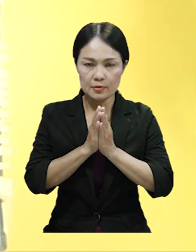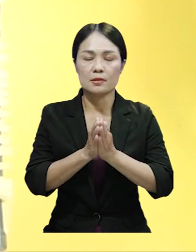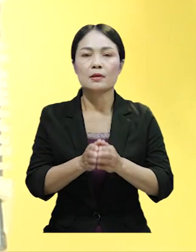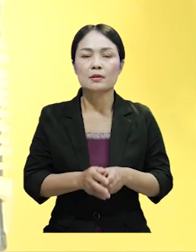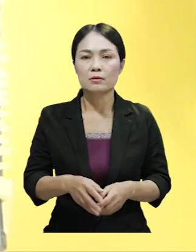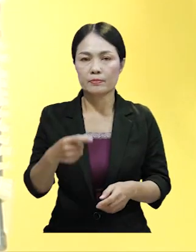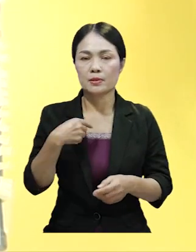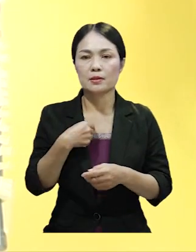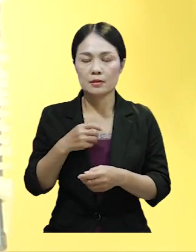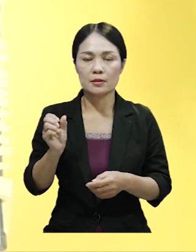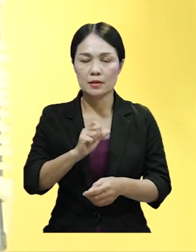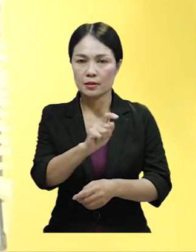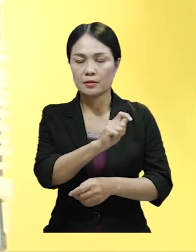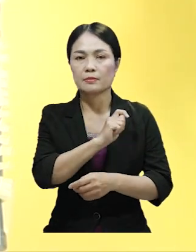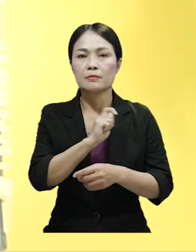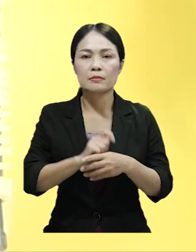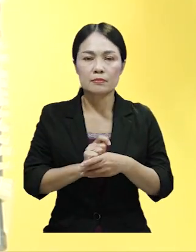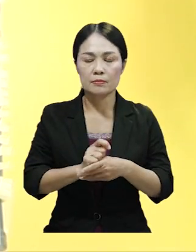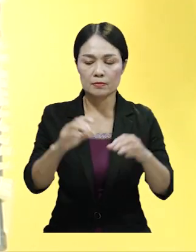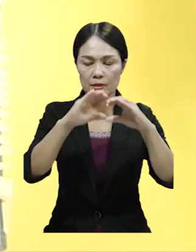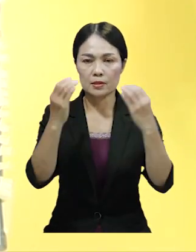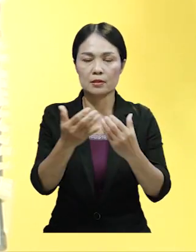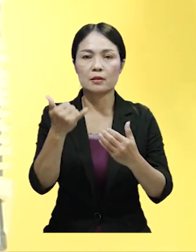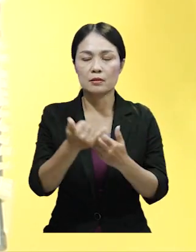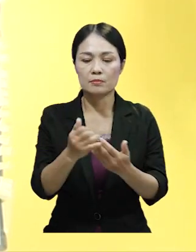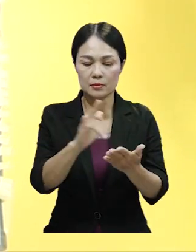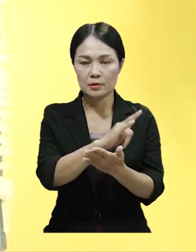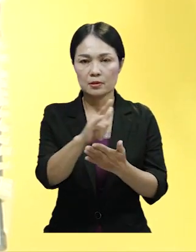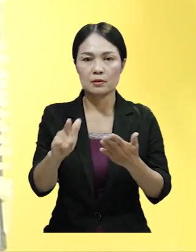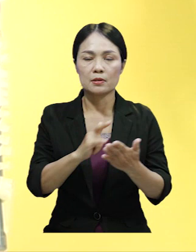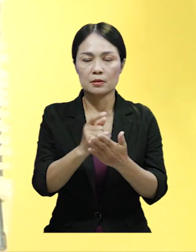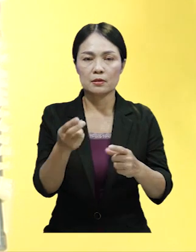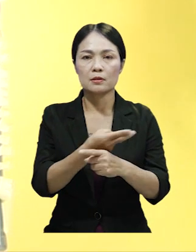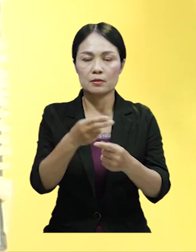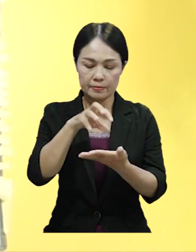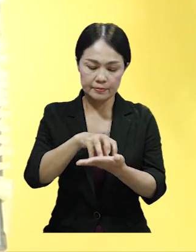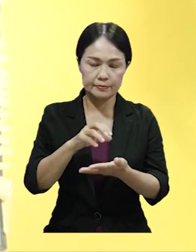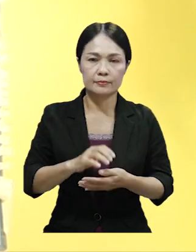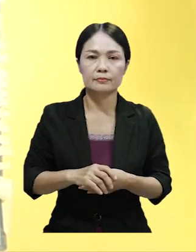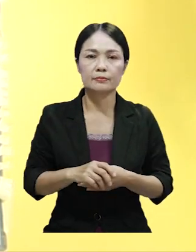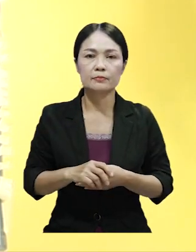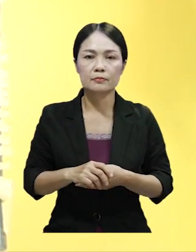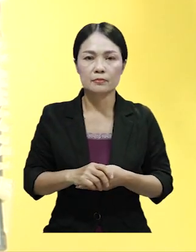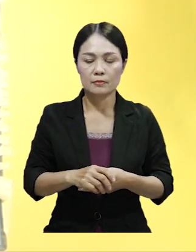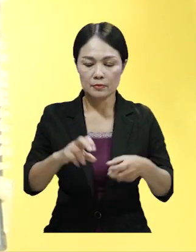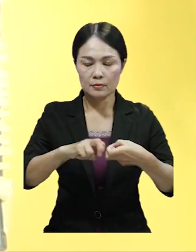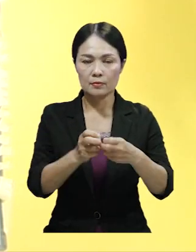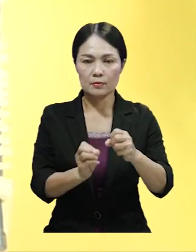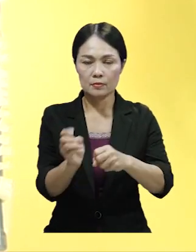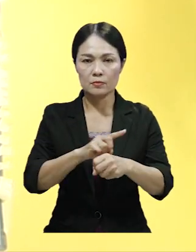ជម្រាបសួរខ្ញុំបាទឈ្មោះលឹមសុគន្ធារាបរិញ្ញាបត្រទី6នៃសាលាបឋមសិក្សាអនុវត្តរាជធានីដោយប